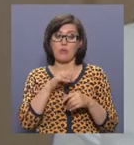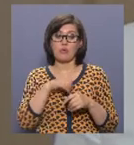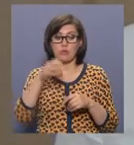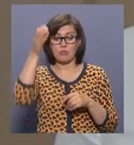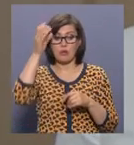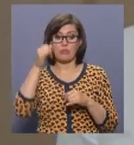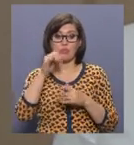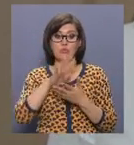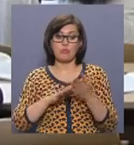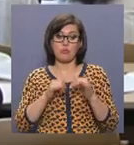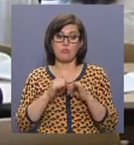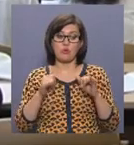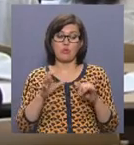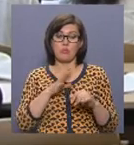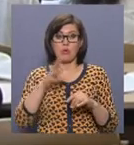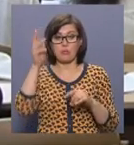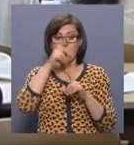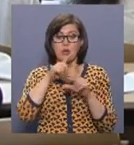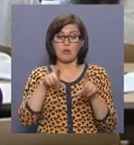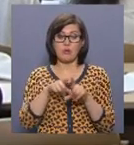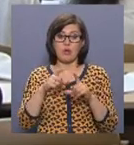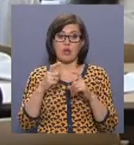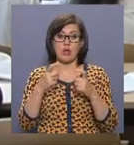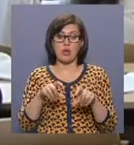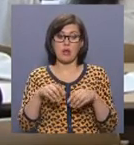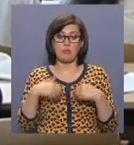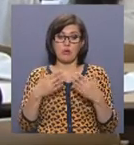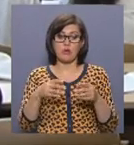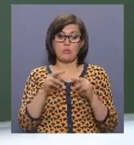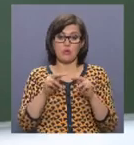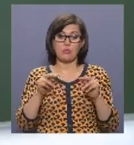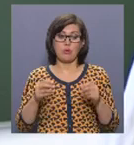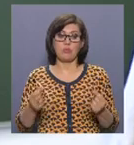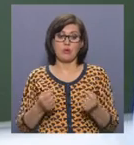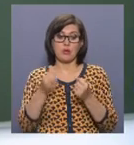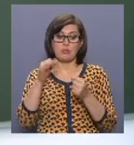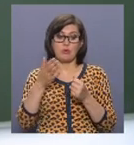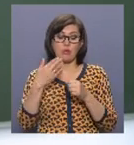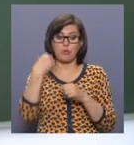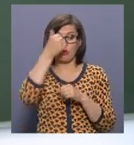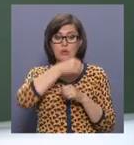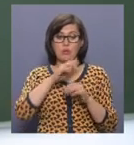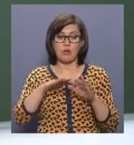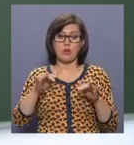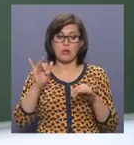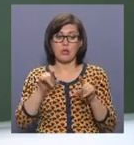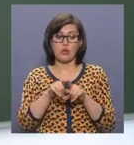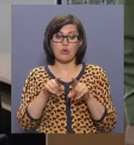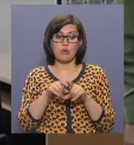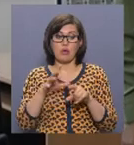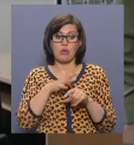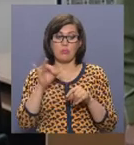қарай жетілдірдік. Мектеп қабырғасында емтихан тапсыруды ұстаздар да қолдап отыр. Ұзақ жылдардан бері балалар ой жүріктігімен